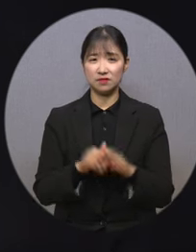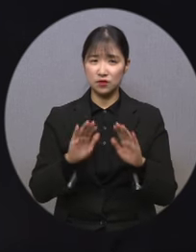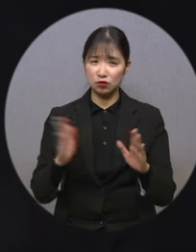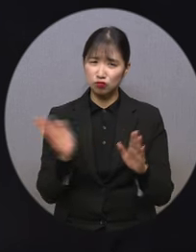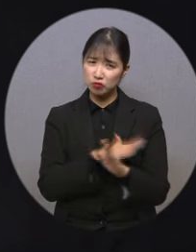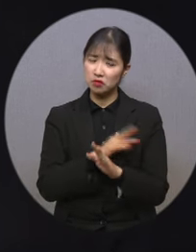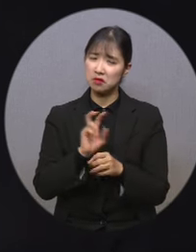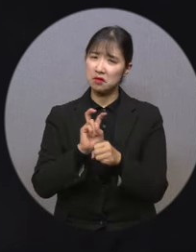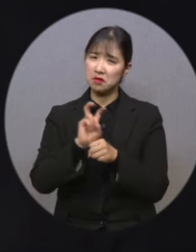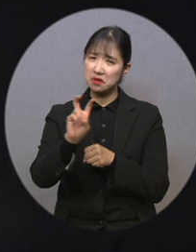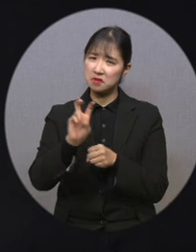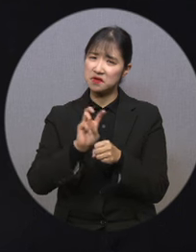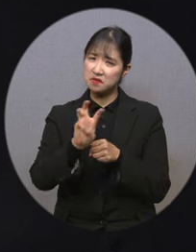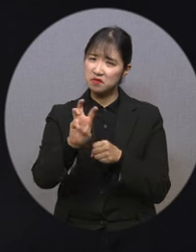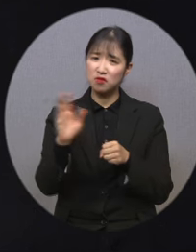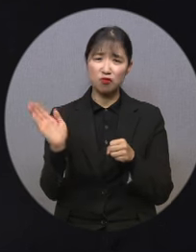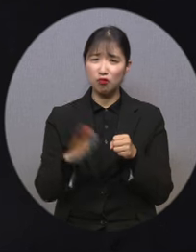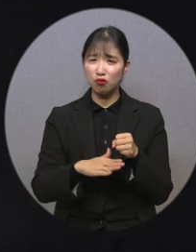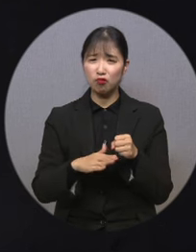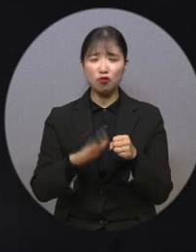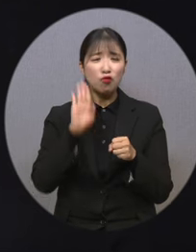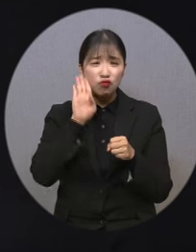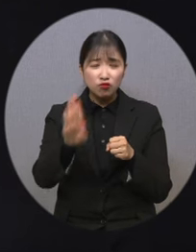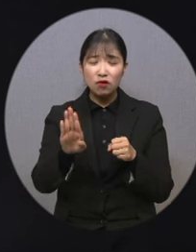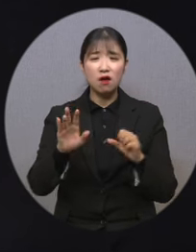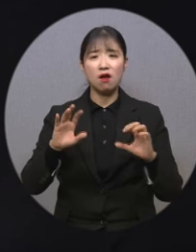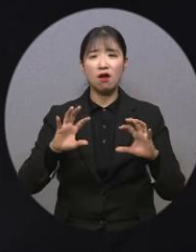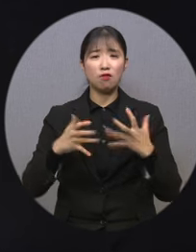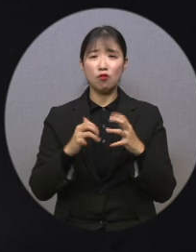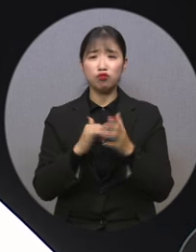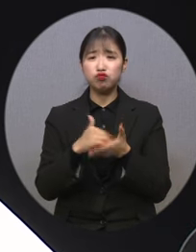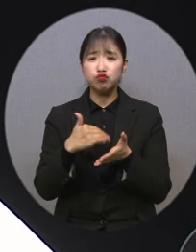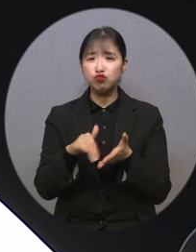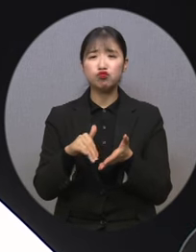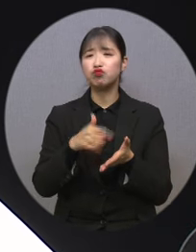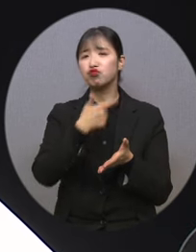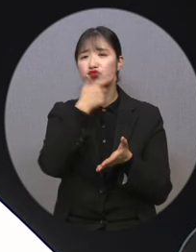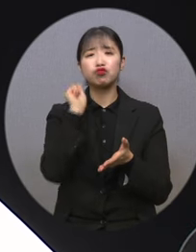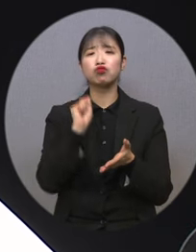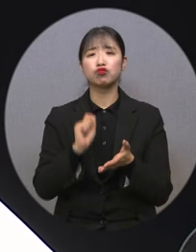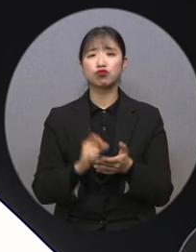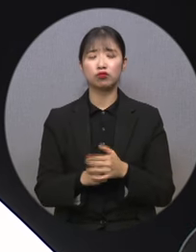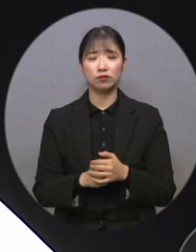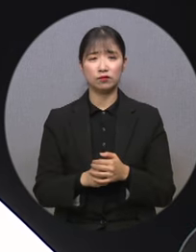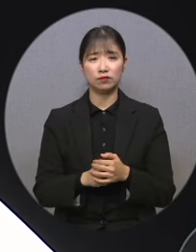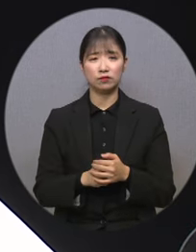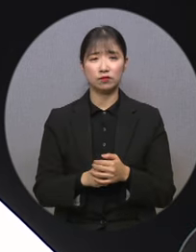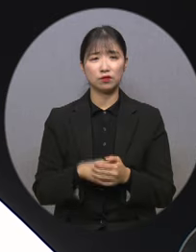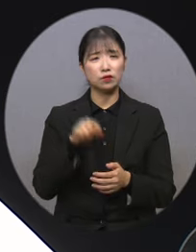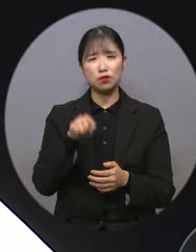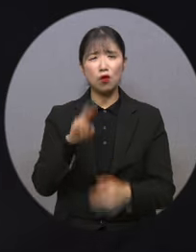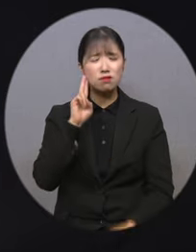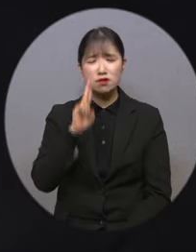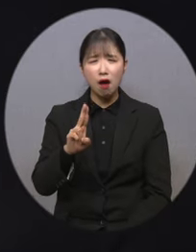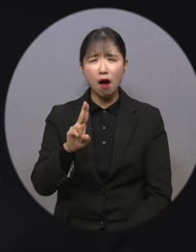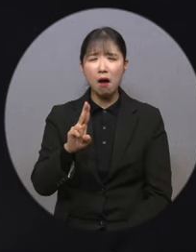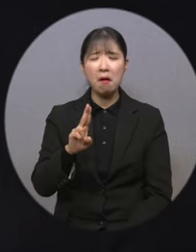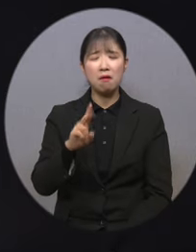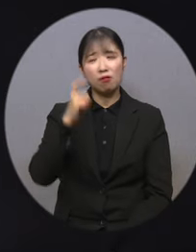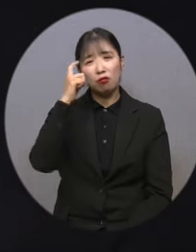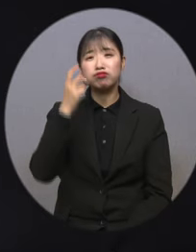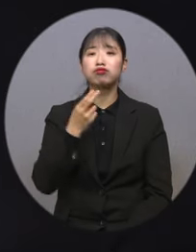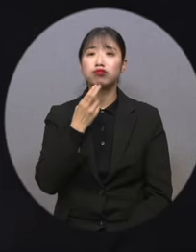지금부터 한 2, 30년 후에는 인구가 사라집니다. 예, 그러면 이거를 심각하게 생각하지